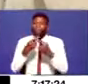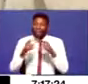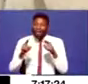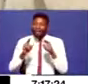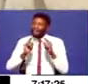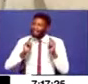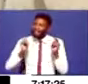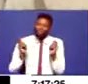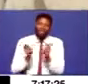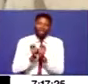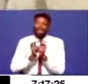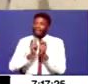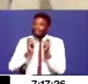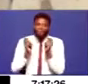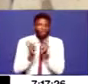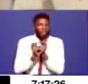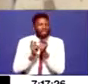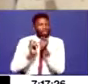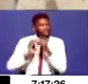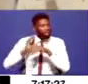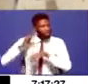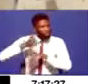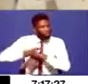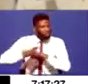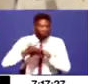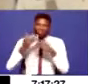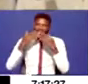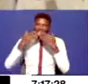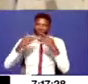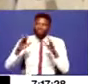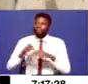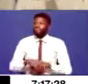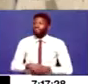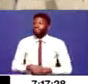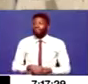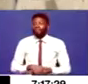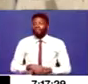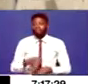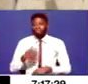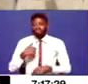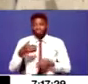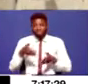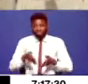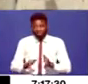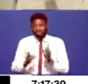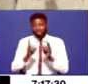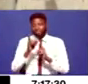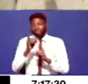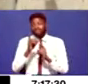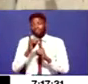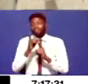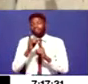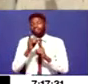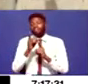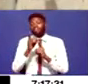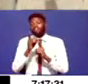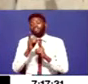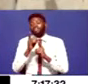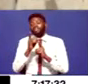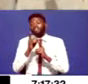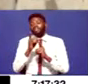hayaeleweki. Nilijifungua huyu mtoto mwezi wa 7 tarehe 23 hospitali inaitwa